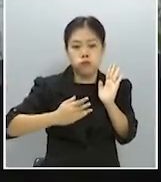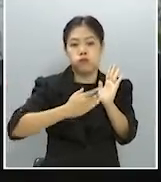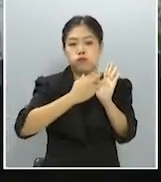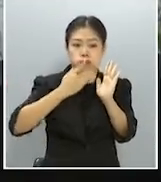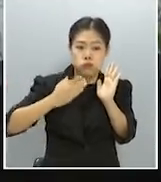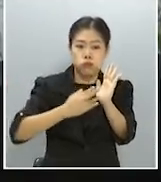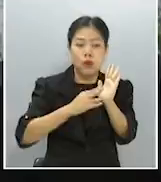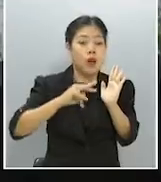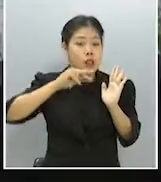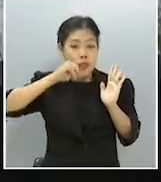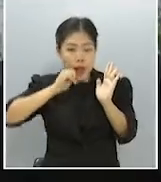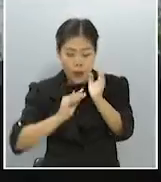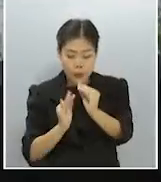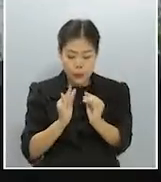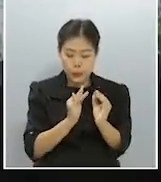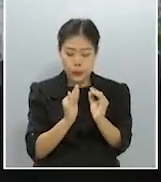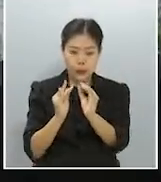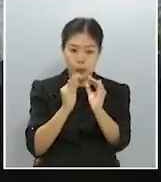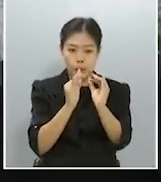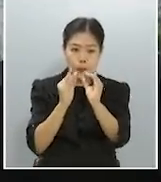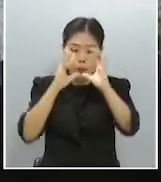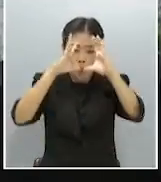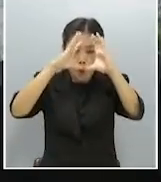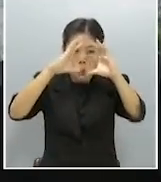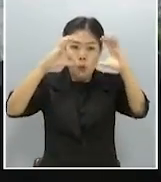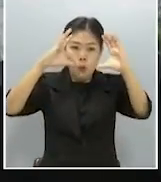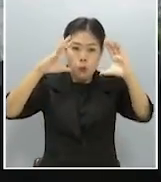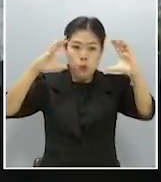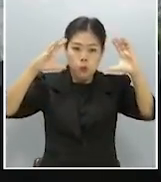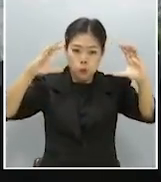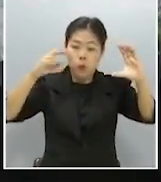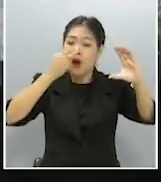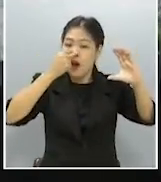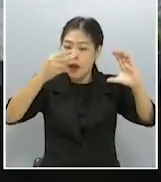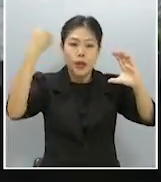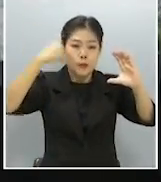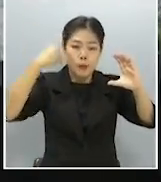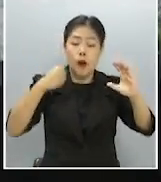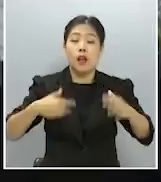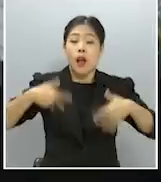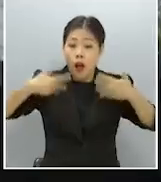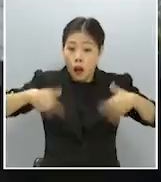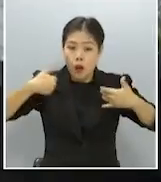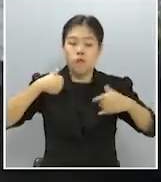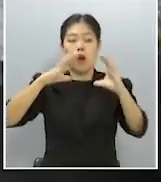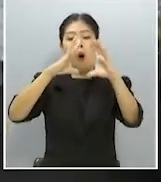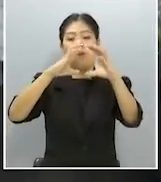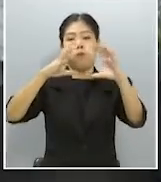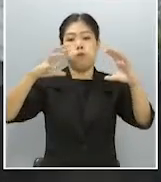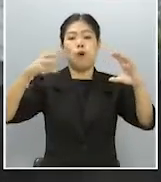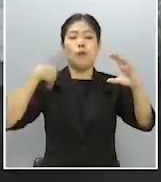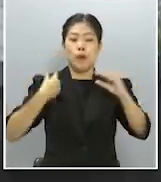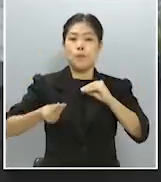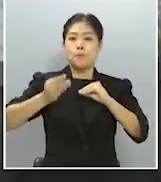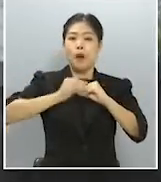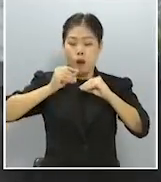ไอน้ำนั้นเกิดการควบแน่นกลายเป็นละอองหมอกปกคลุมบริเวณพื้นดินค่ะฉะนั้นยิ่งอากาศอุ่นขึ้นมากเท่าไหร่หมอกก็จะหนาขึ้นมากเท่านั้นโด